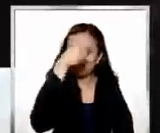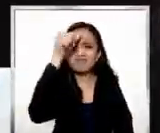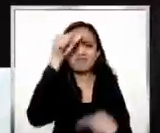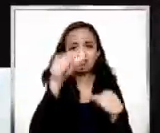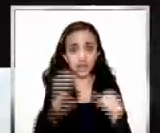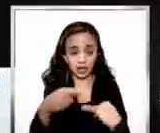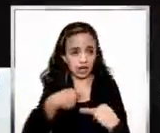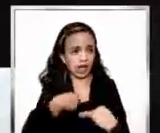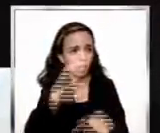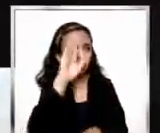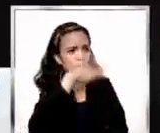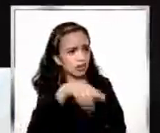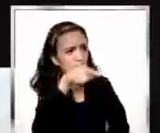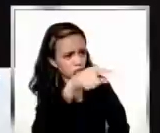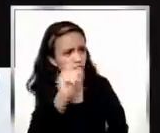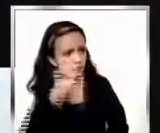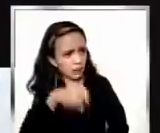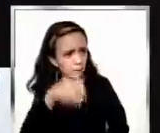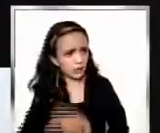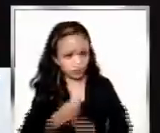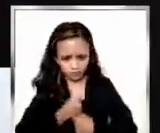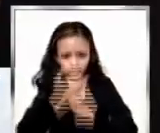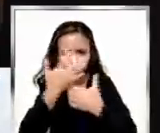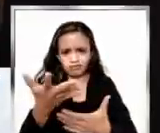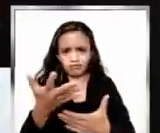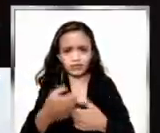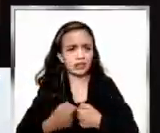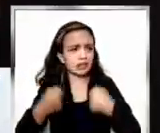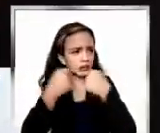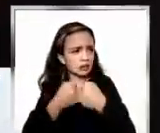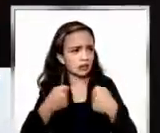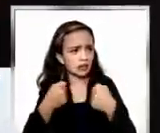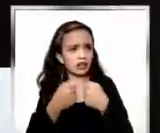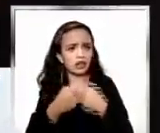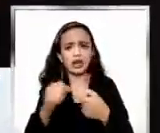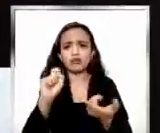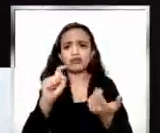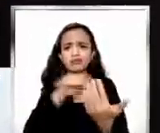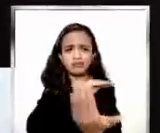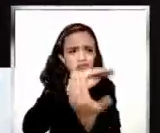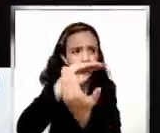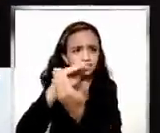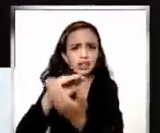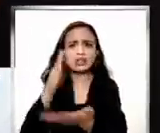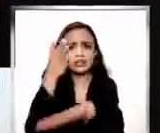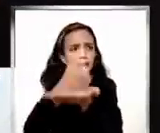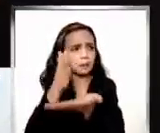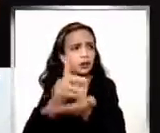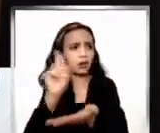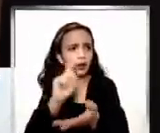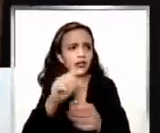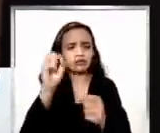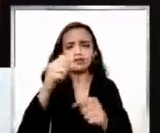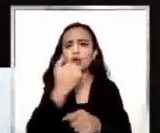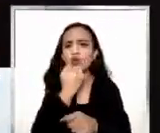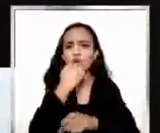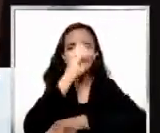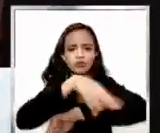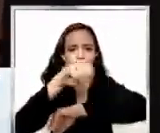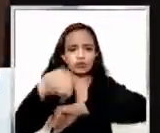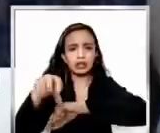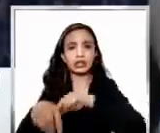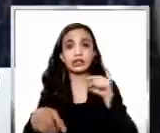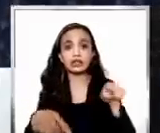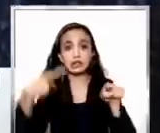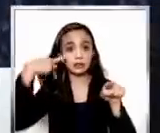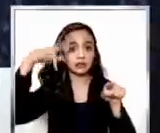magsalita at labanan ang mga maling haka-haka, simple lang ang sagot niya sa amin, kaya pa niyang matulog sa gabi.